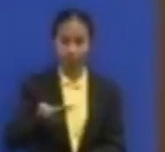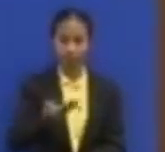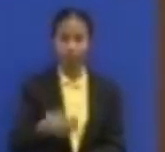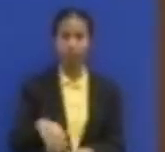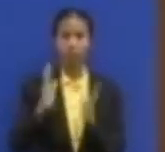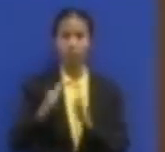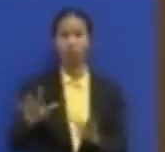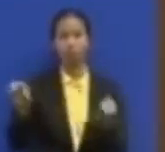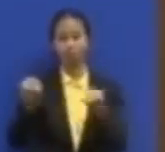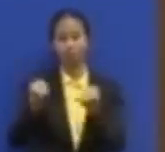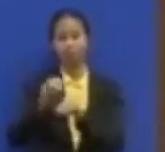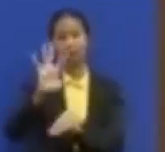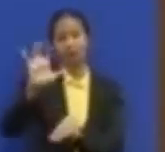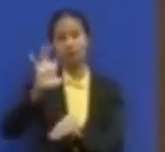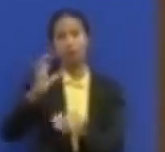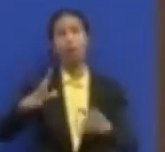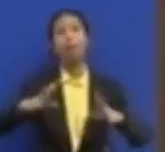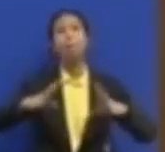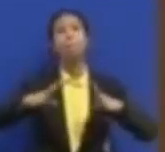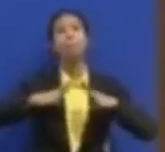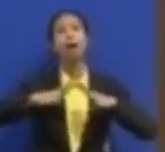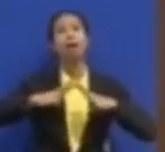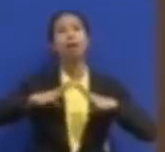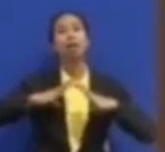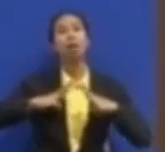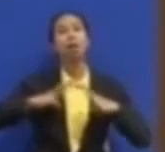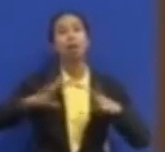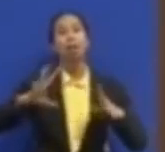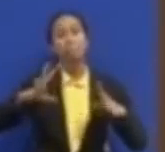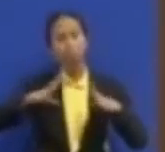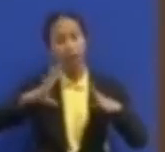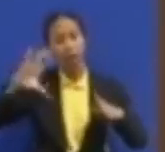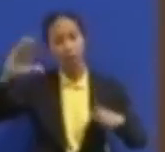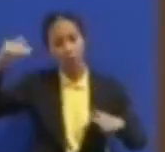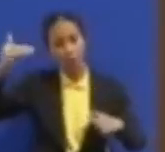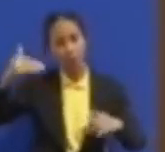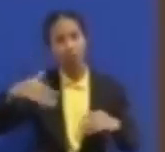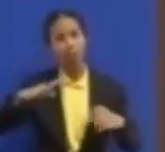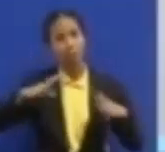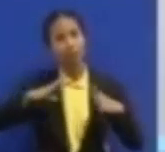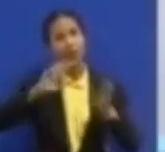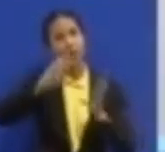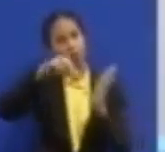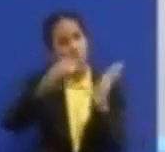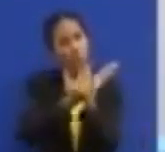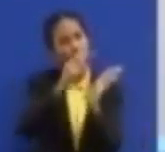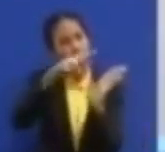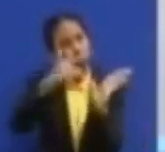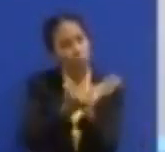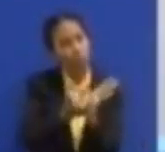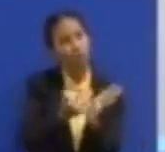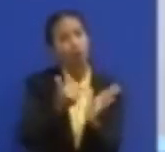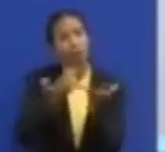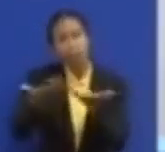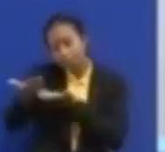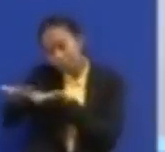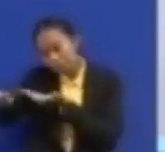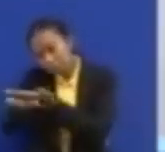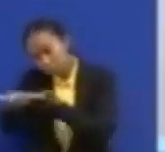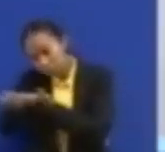เนี่ยได้พักผ่อนกันภายนอกก่อนสักระยะหนึ่งจะสัก2ชั่วโมง3ชั่วโมงก่อนให้ไปปรึกษาหารือก่อนเพราะว่า